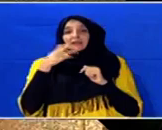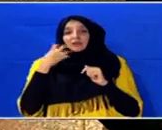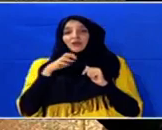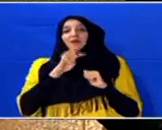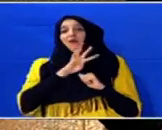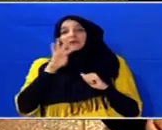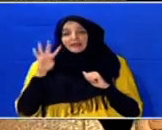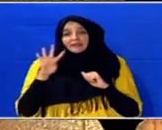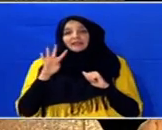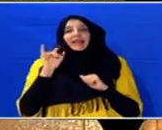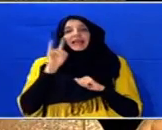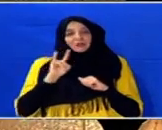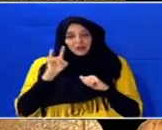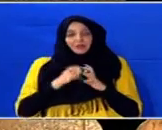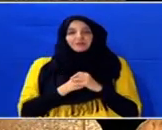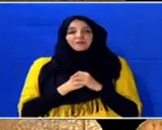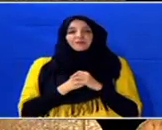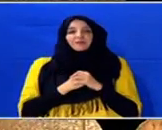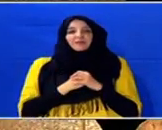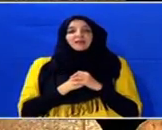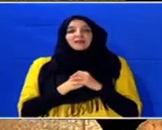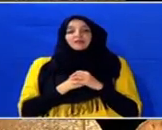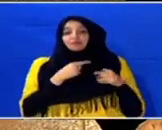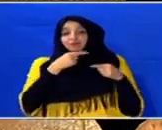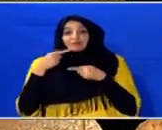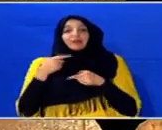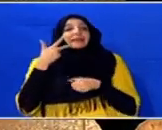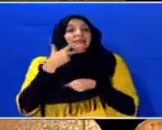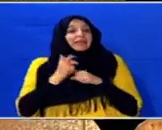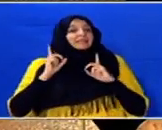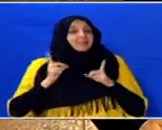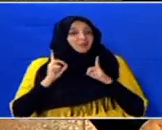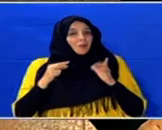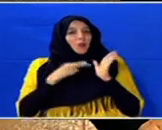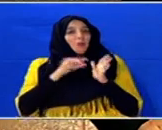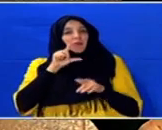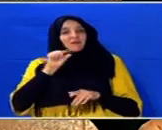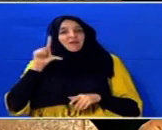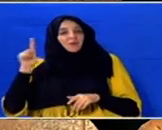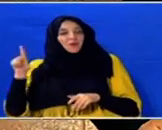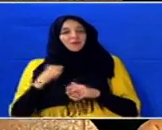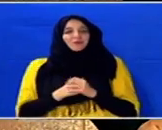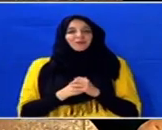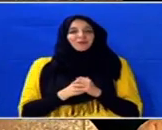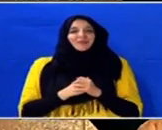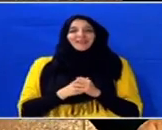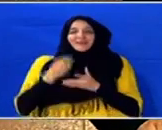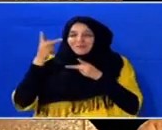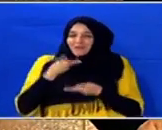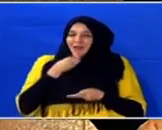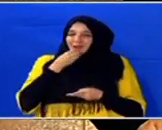1444 هجرية، الثالث عشر من ديسمبر 2022. حللتم أهلا ونزلتم